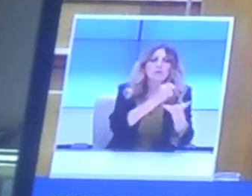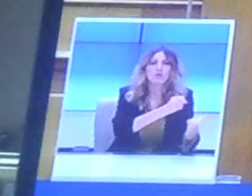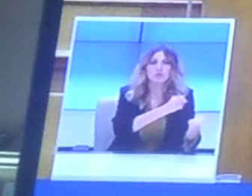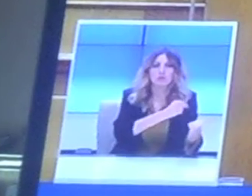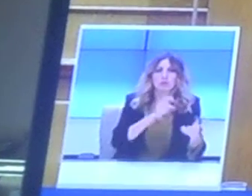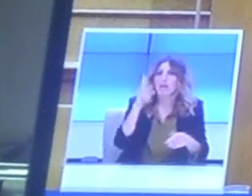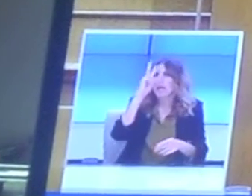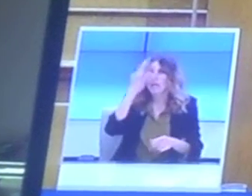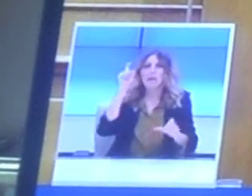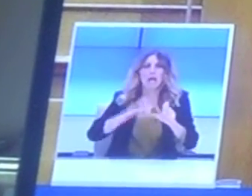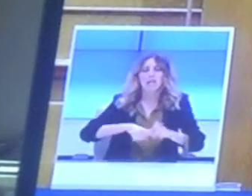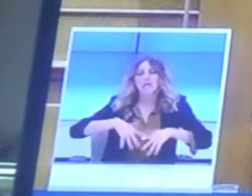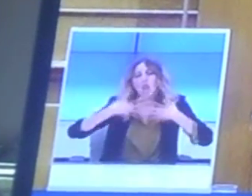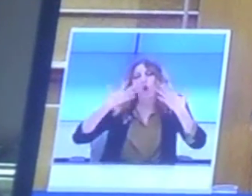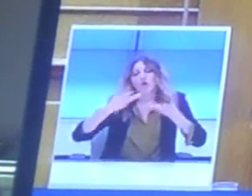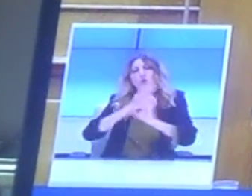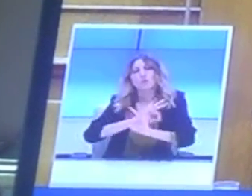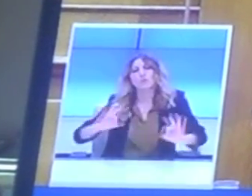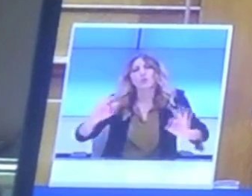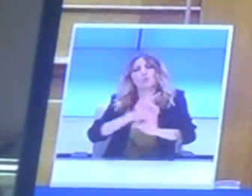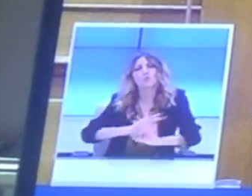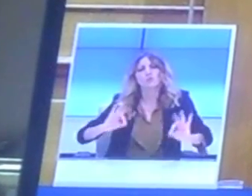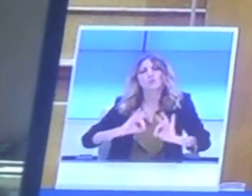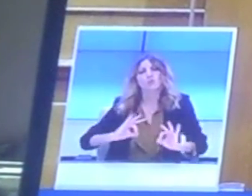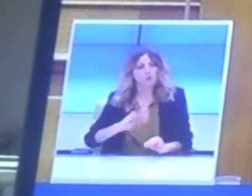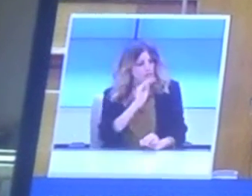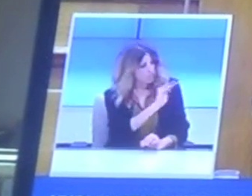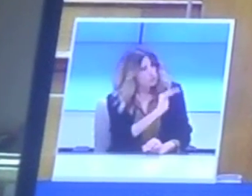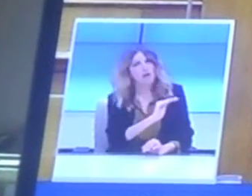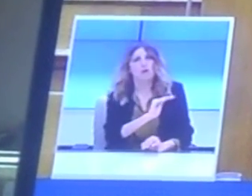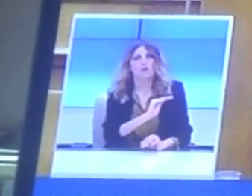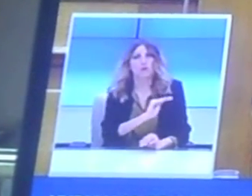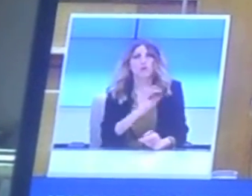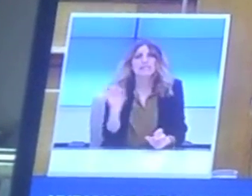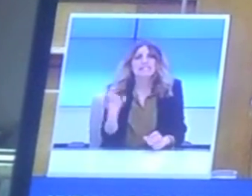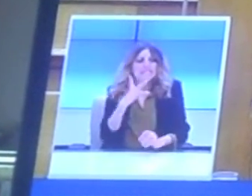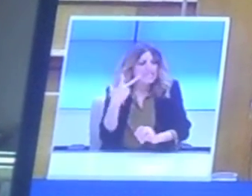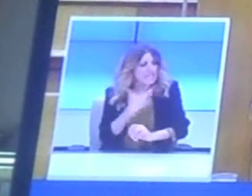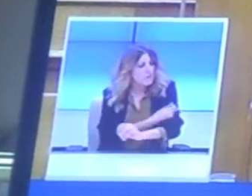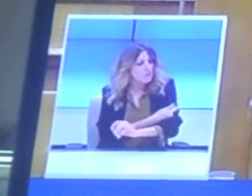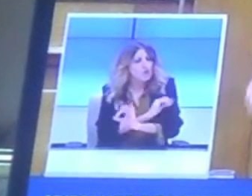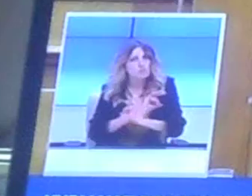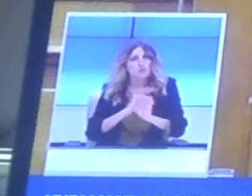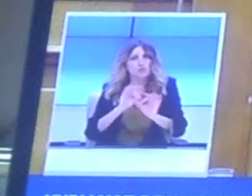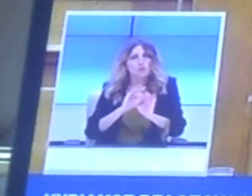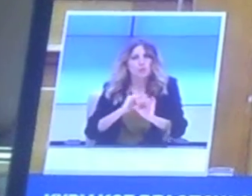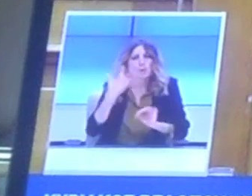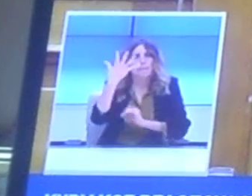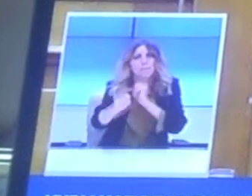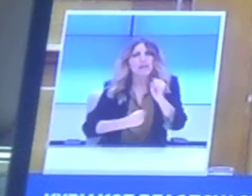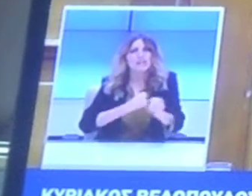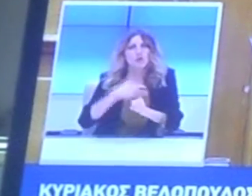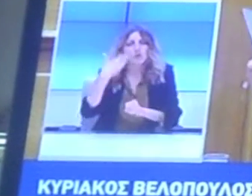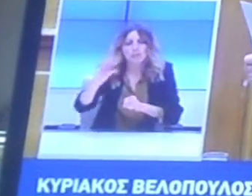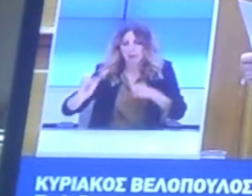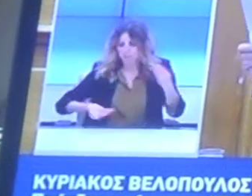εσάς, αν υπάρχει ενέργεια εδώ μετά από 3 χρόνια, ένα ερώτημα είναι αυτό. Και σήμερα ο Bloomberg, το Bloomberg σήμερα λέει